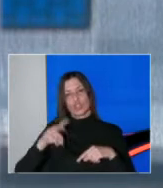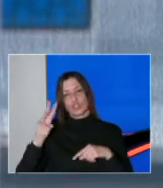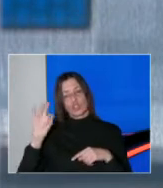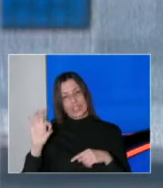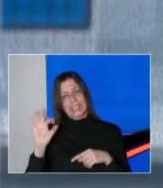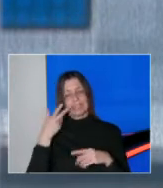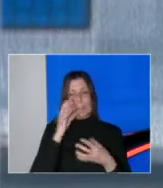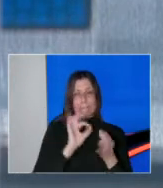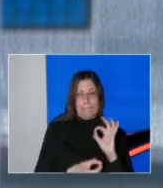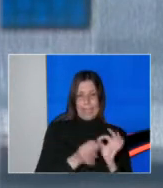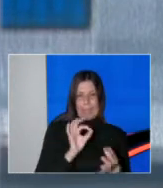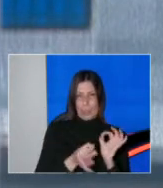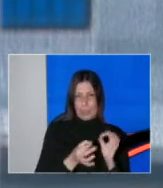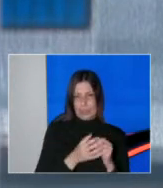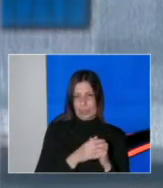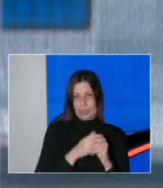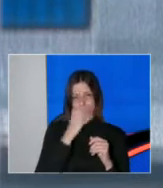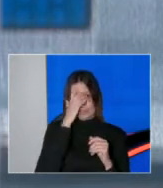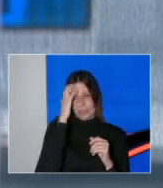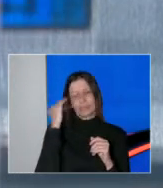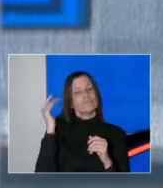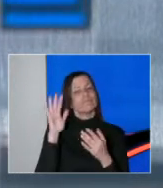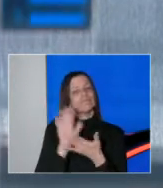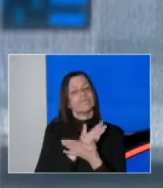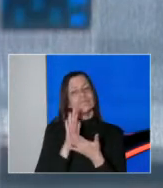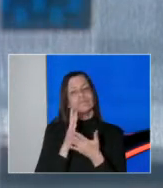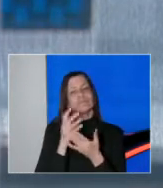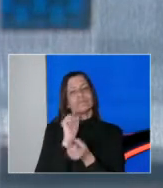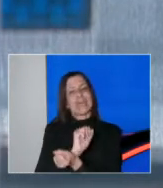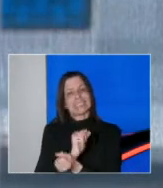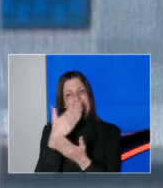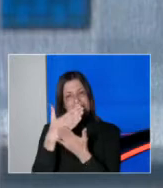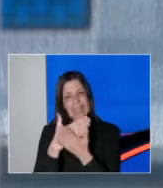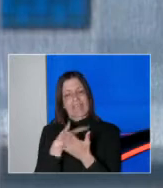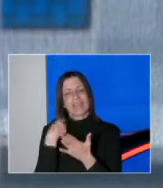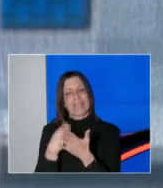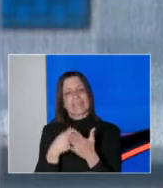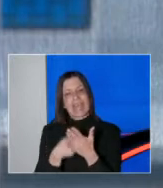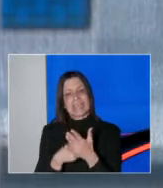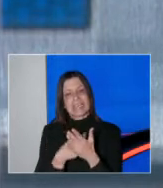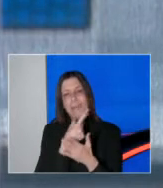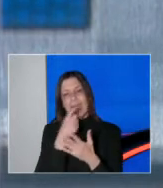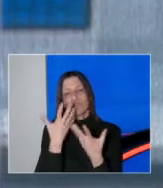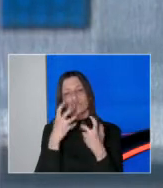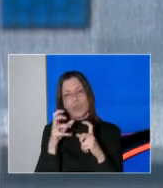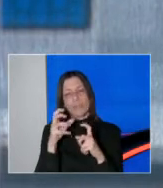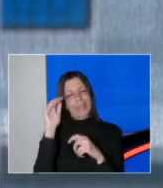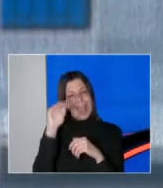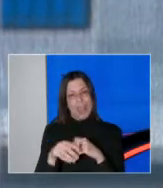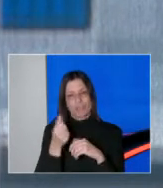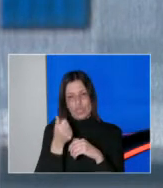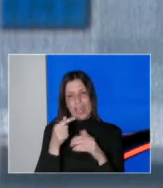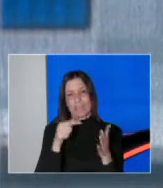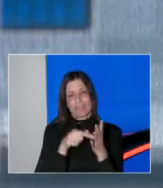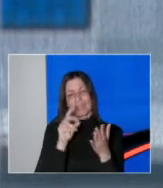דרעי, לפרקליטות, וגזר עליו מאסר על תנאי וקנס בסך 180,000 שקלים,